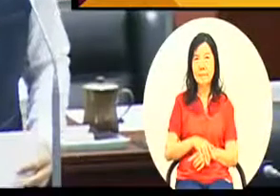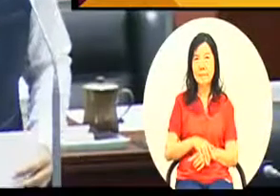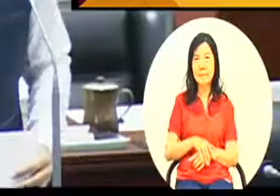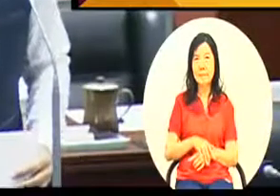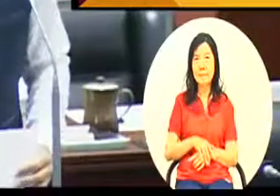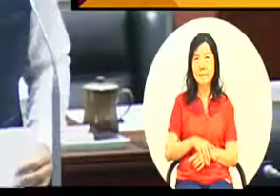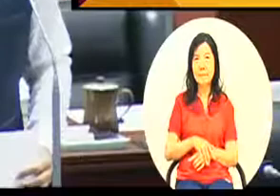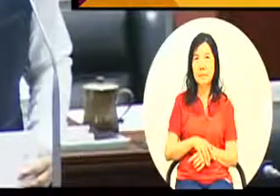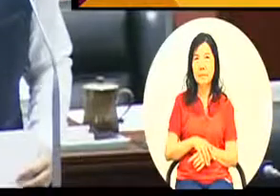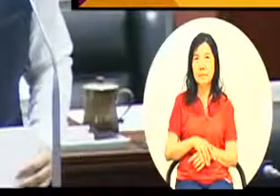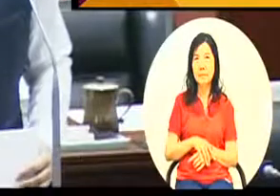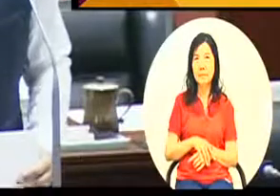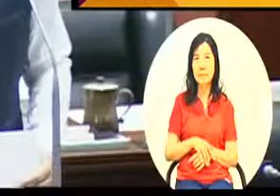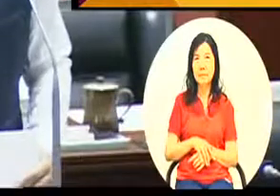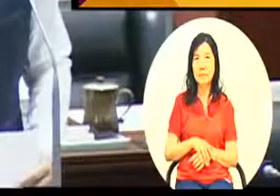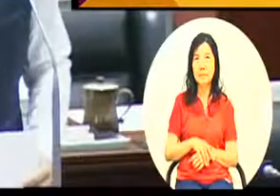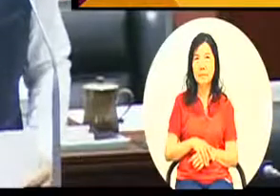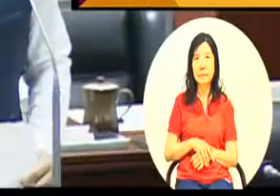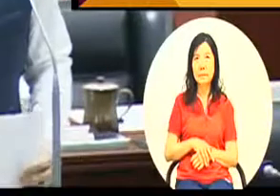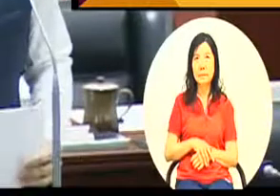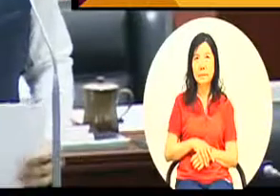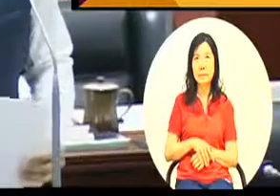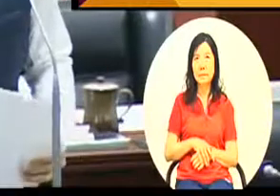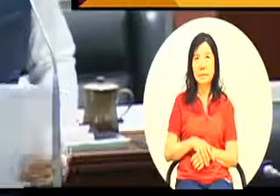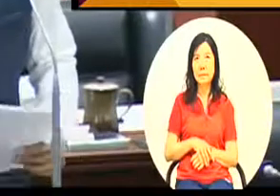话又说回来，我觉得